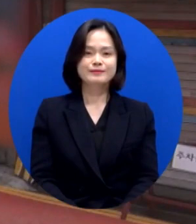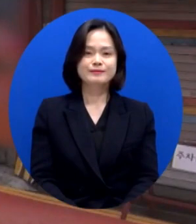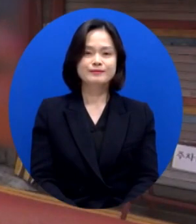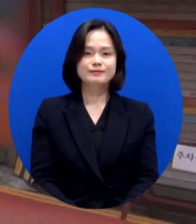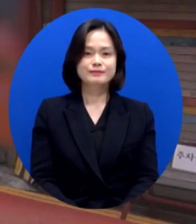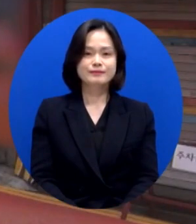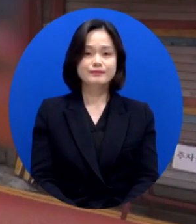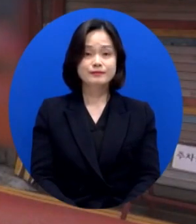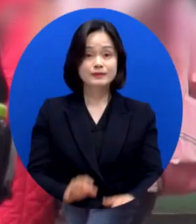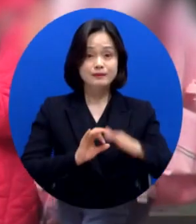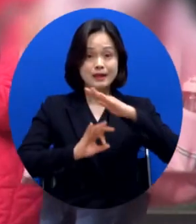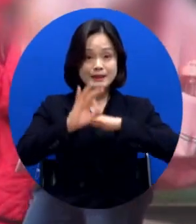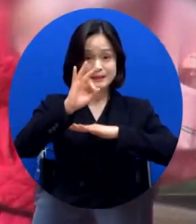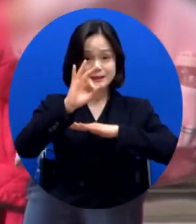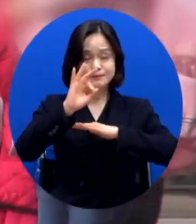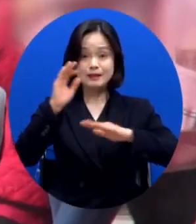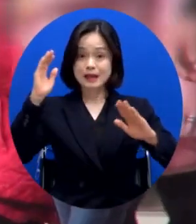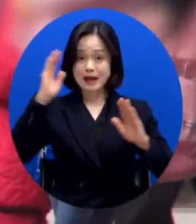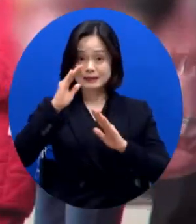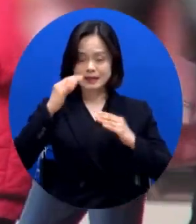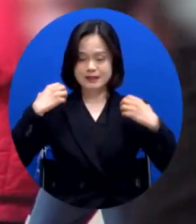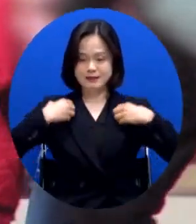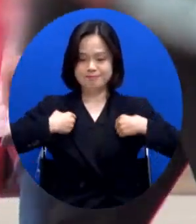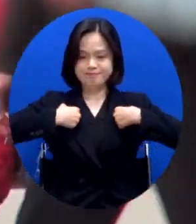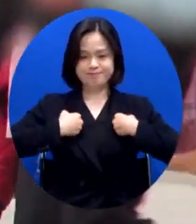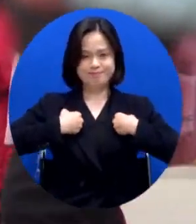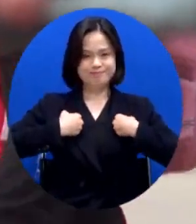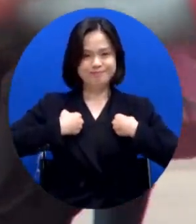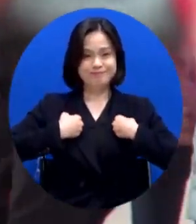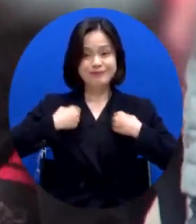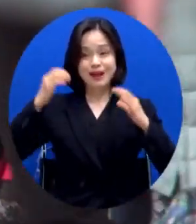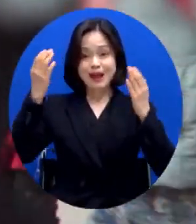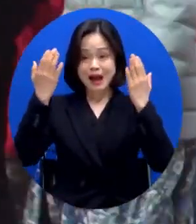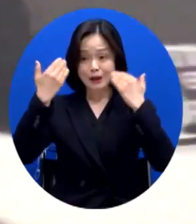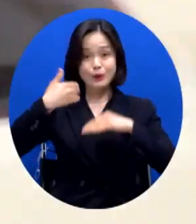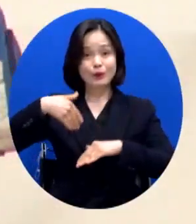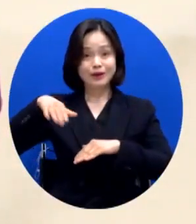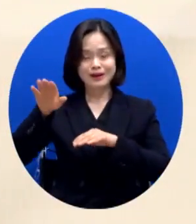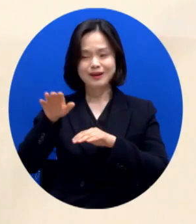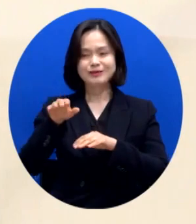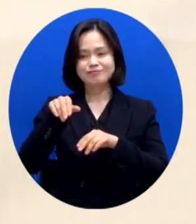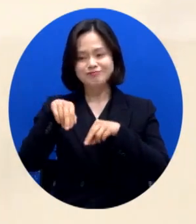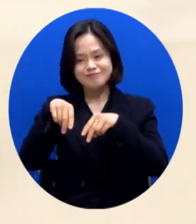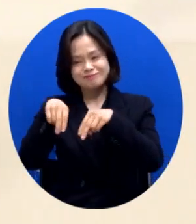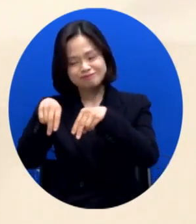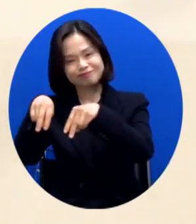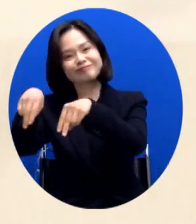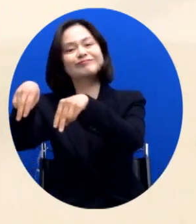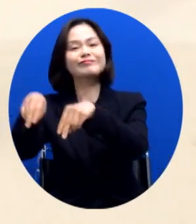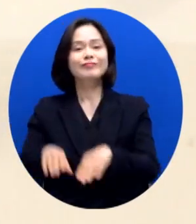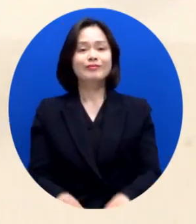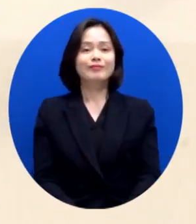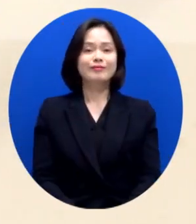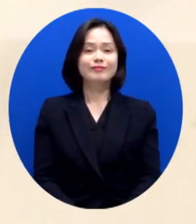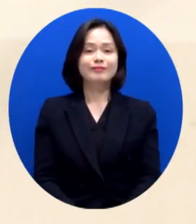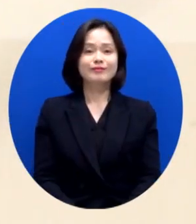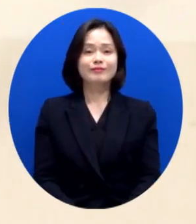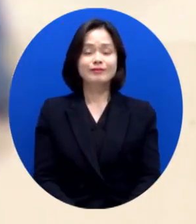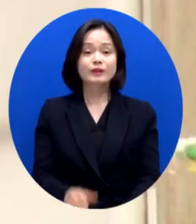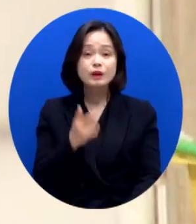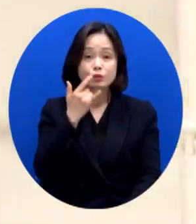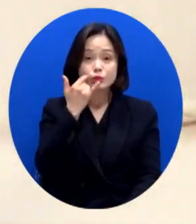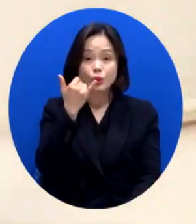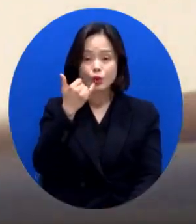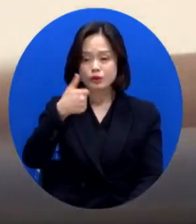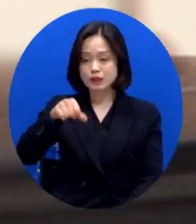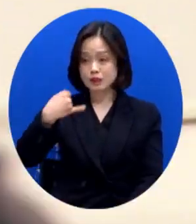이른 아침 자기 몸만한 가방을 맨 아이들이 3, 4, 5 모여 학교를 갑니다. 정문 앞에서는 학부모가